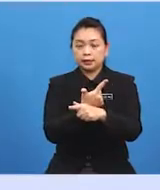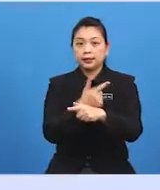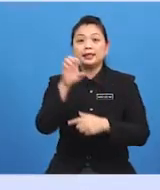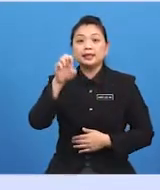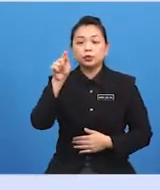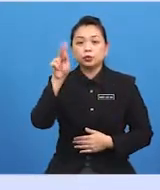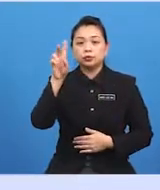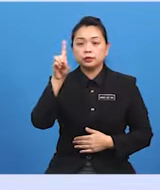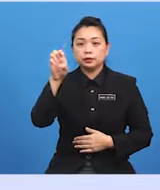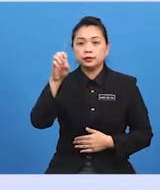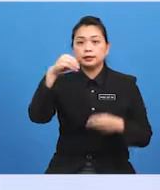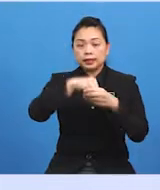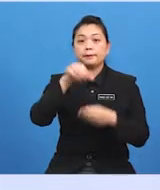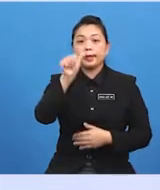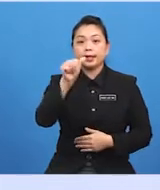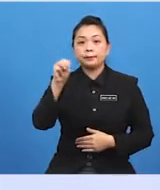latihan.